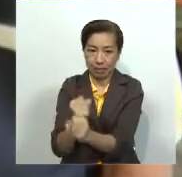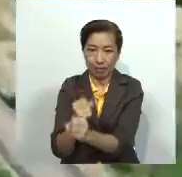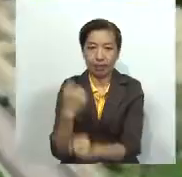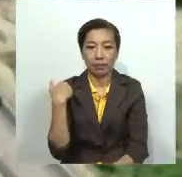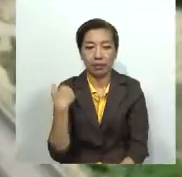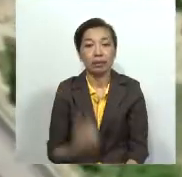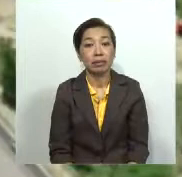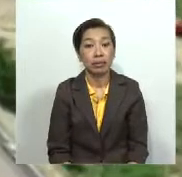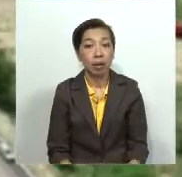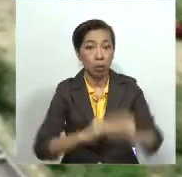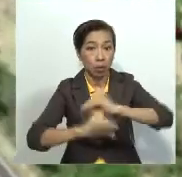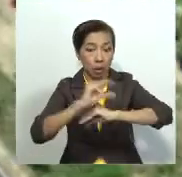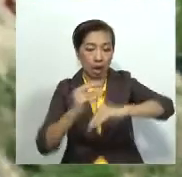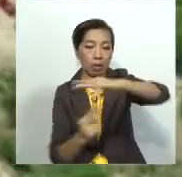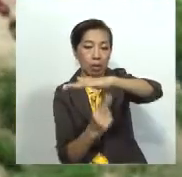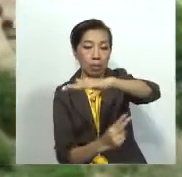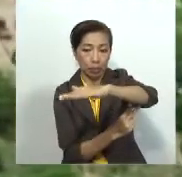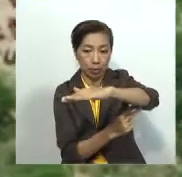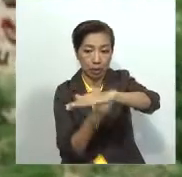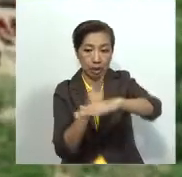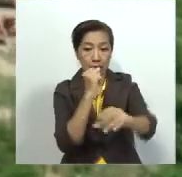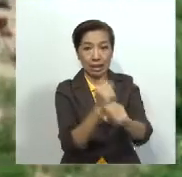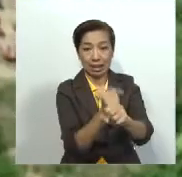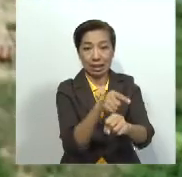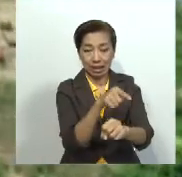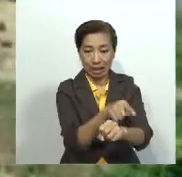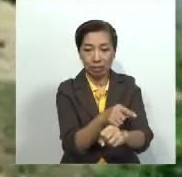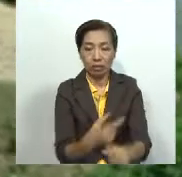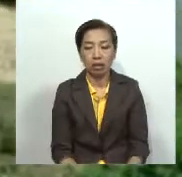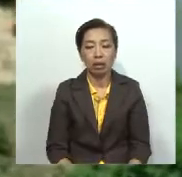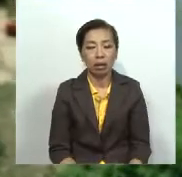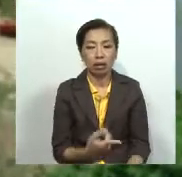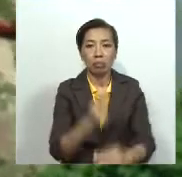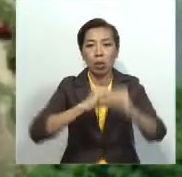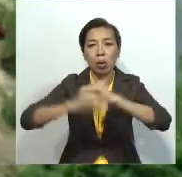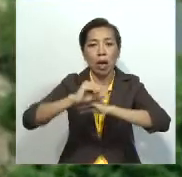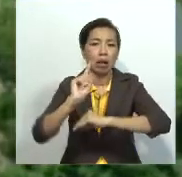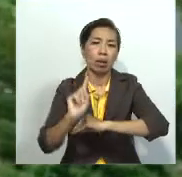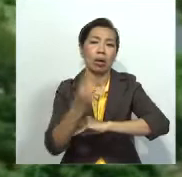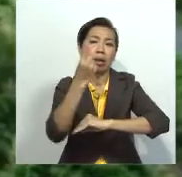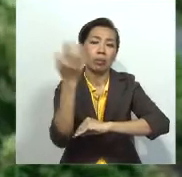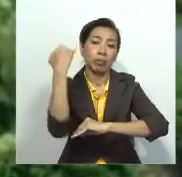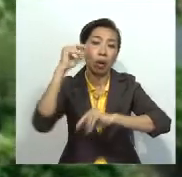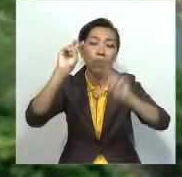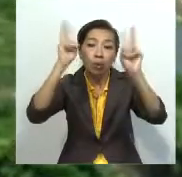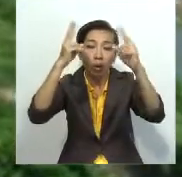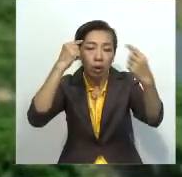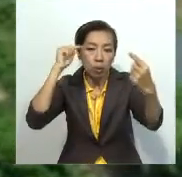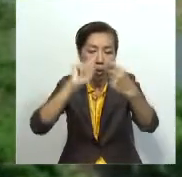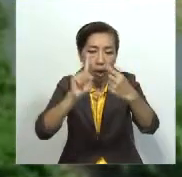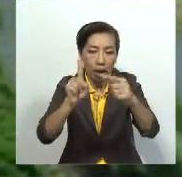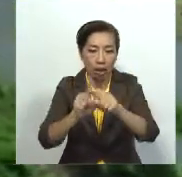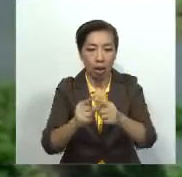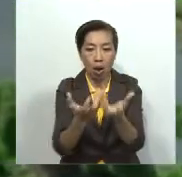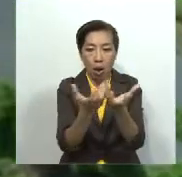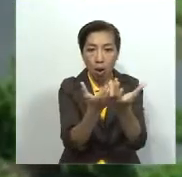ครับโครงการก่อสร้างสะพานมิตรภาพไทยกัมพูชาบ้านหนองเอี่ยนสตึงบดนี่นะครับเป็นโครงการที่เกิดขึ้นภายใต้แนวคิดแยกคนและสิน